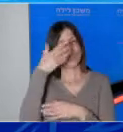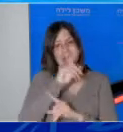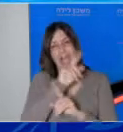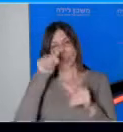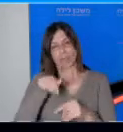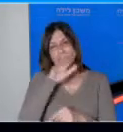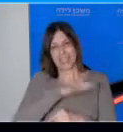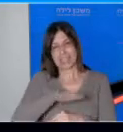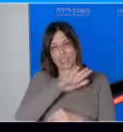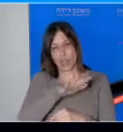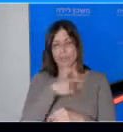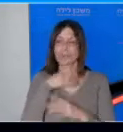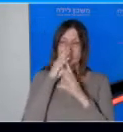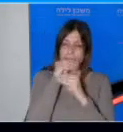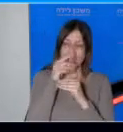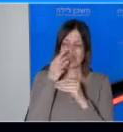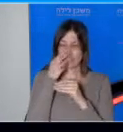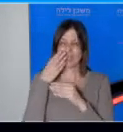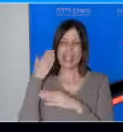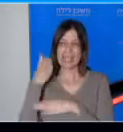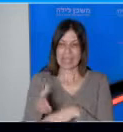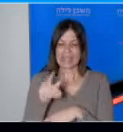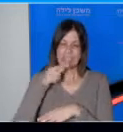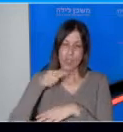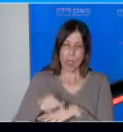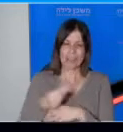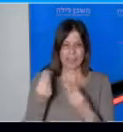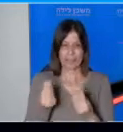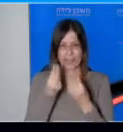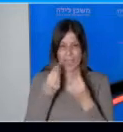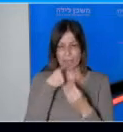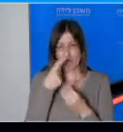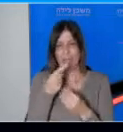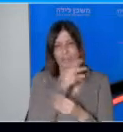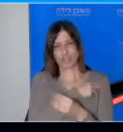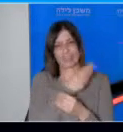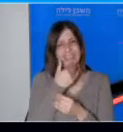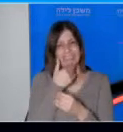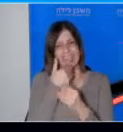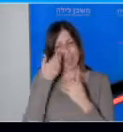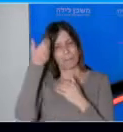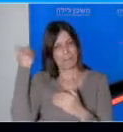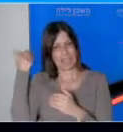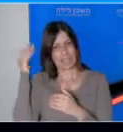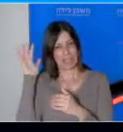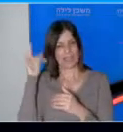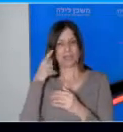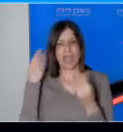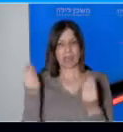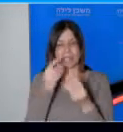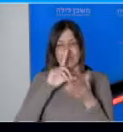באזור. אז בוא נדבר ככה, אולי ככה, לנסות להיכנס לעומקם של דברים, ולומר שמשטרת ישראל מפגרת במרכאות